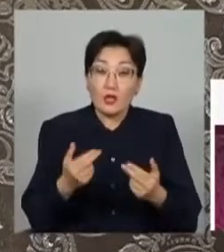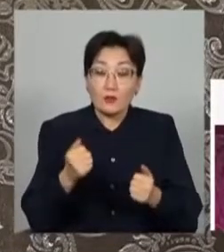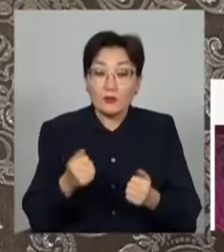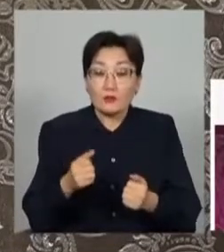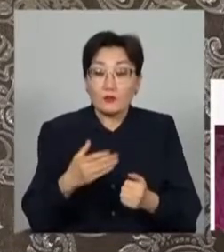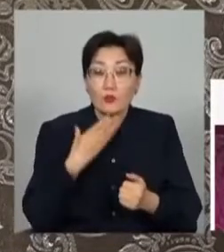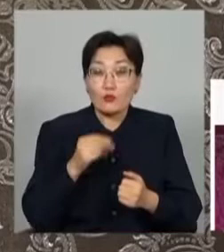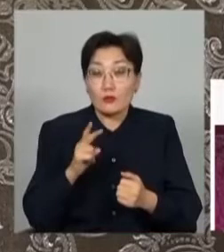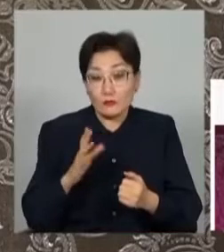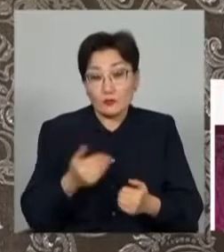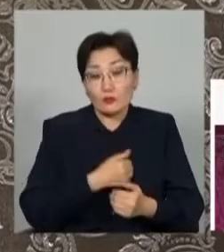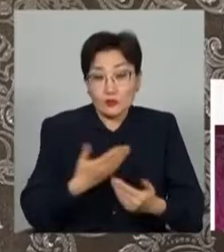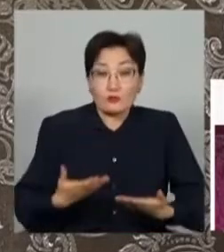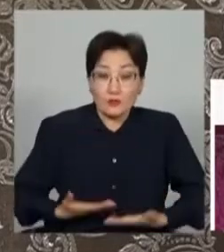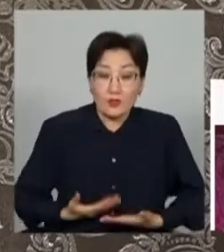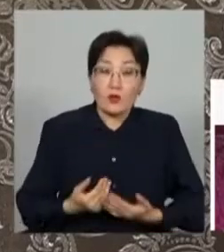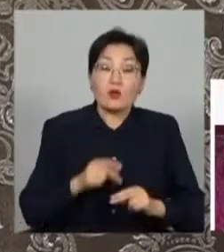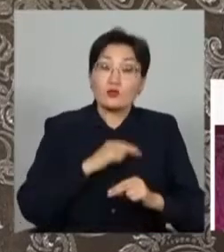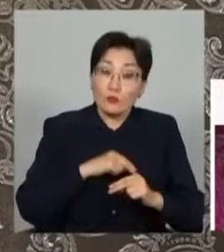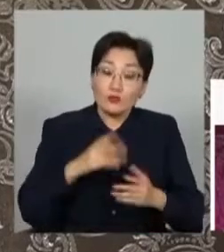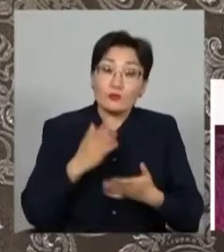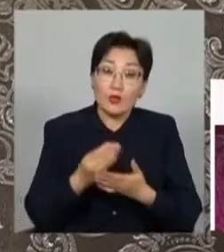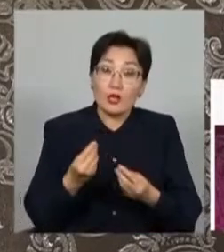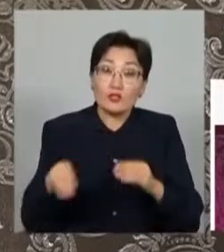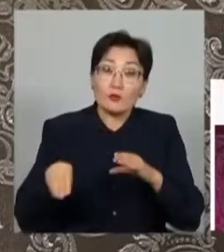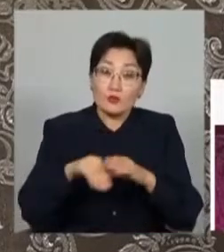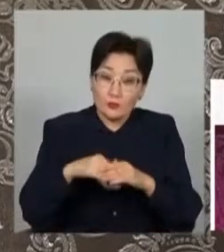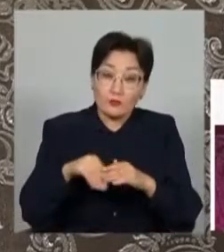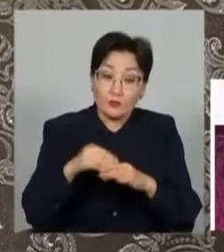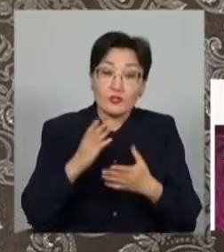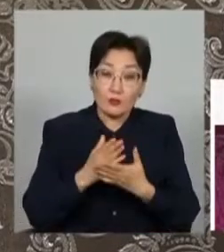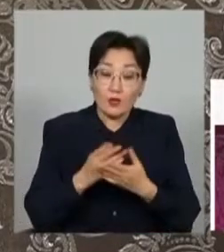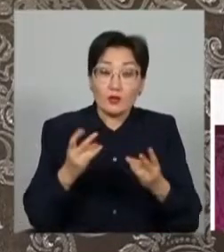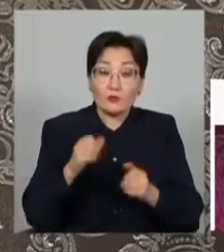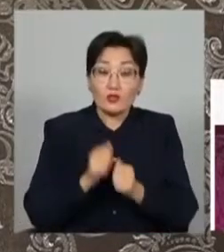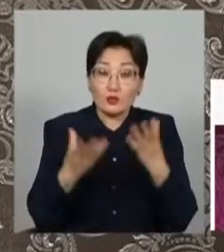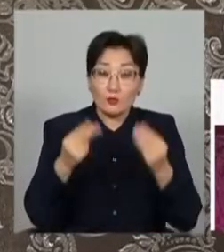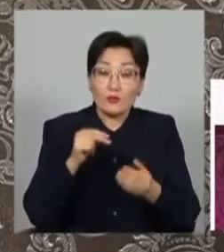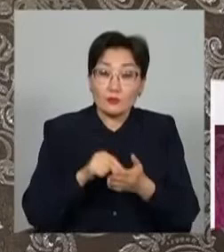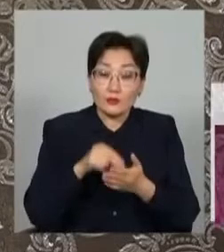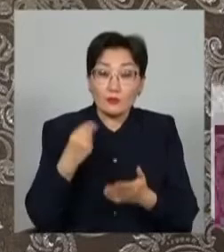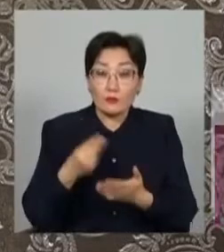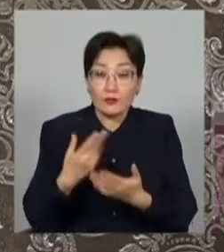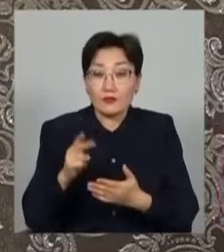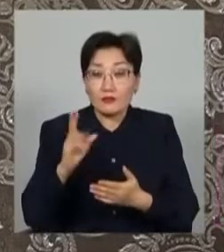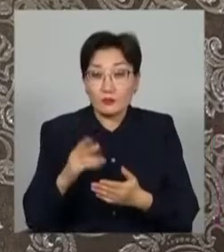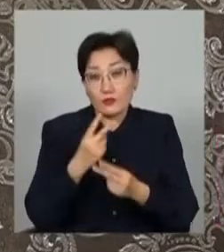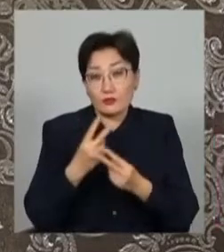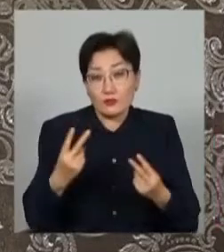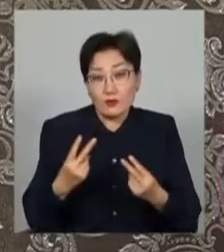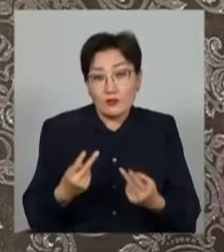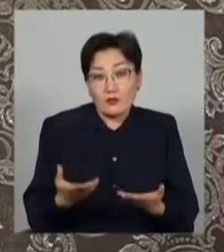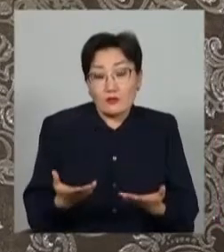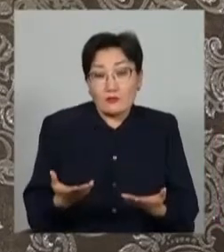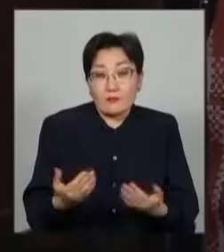болса өз баспанасында тұрғысы келеді ғой. Әрекет жоқ емес, ақшаны барынша үнемдеп жинап жүрміз. Бірақ күн сайын бағасы өсіп келе жатқан баспаналарға қарап,